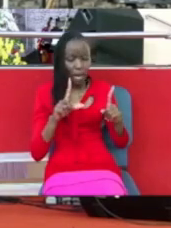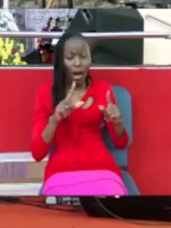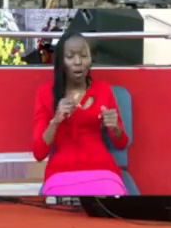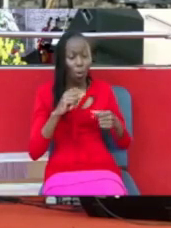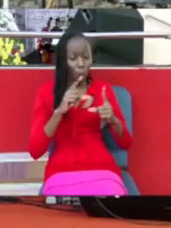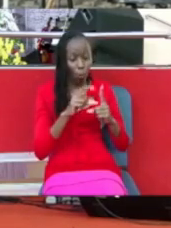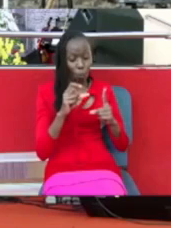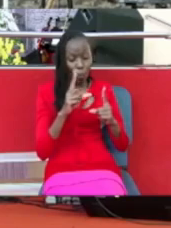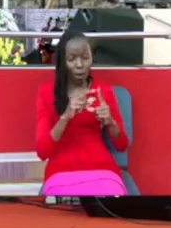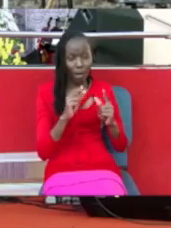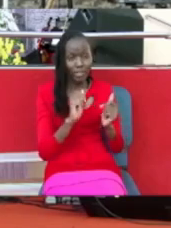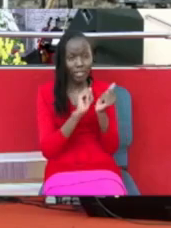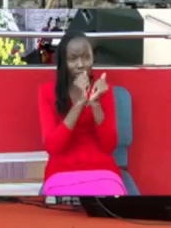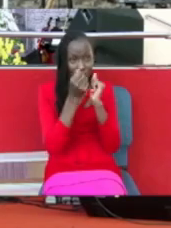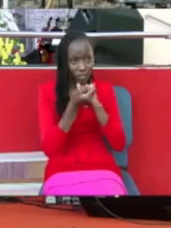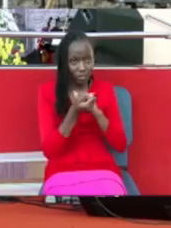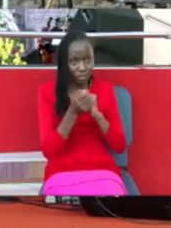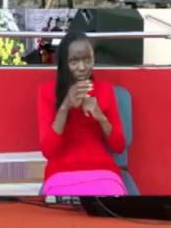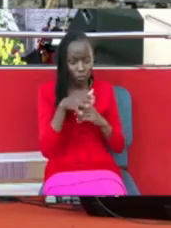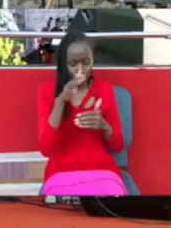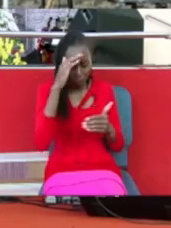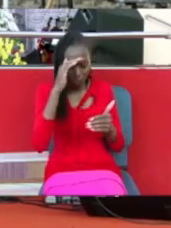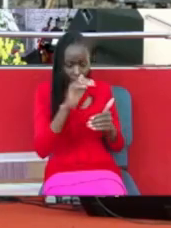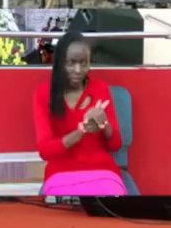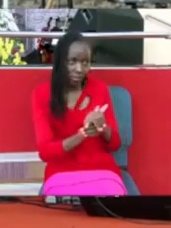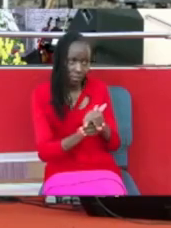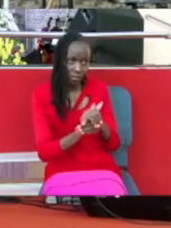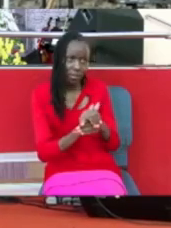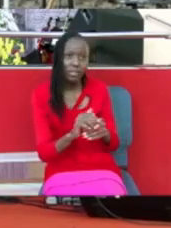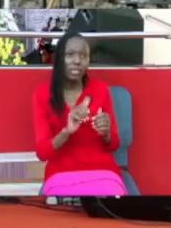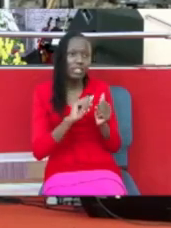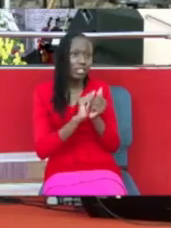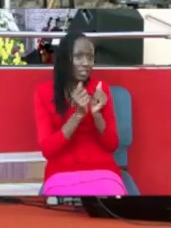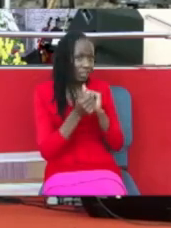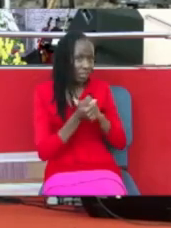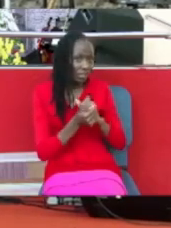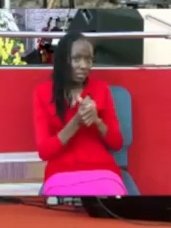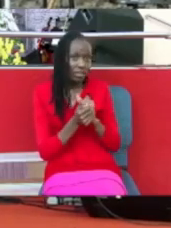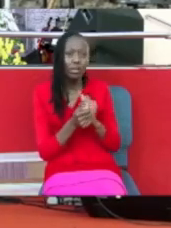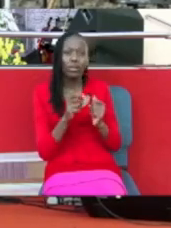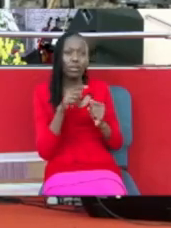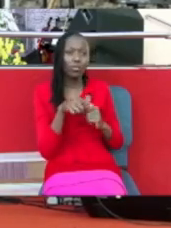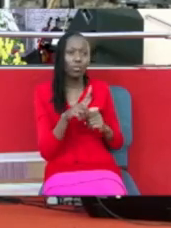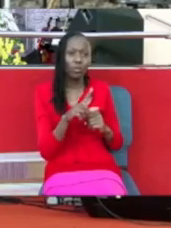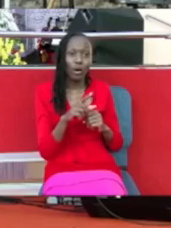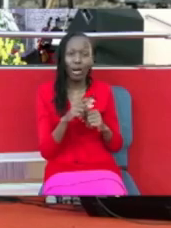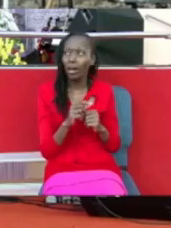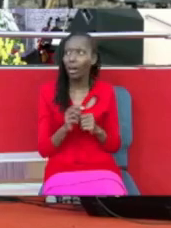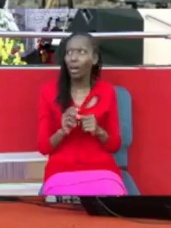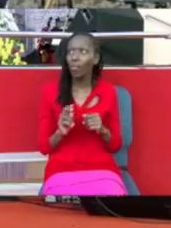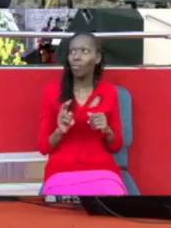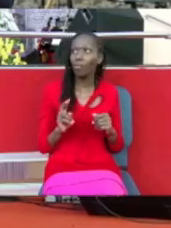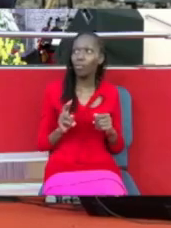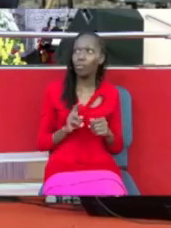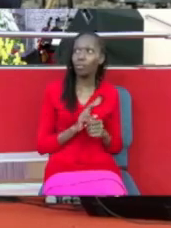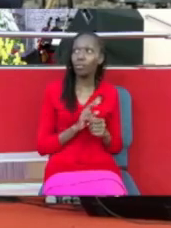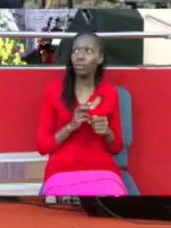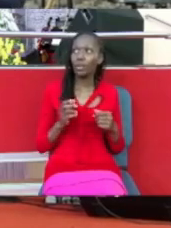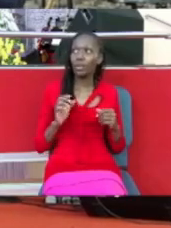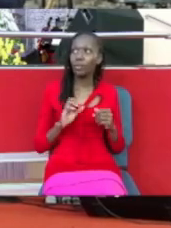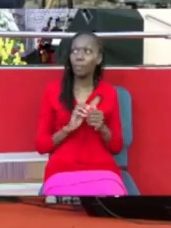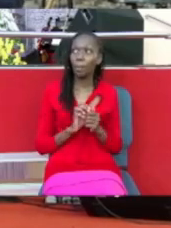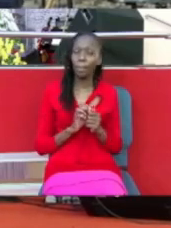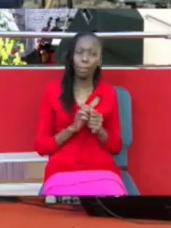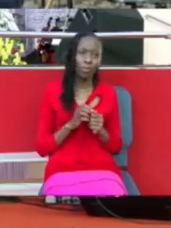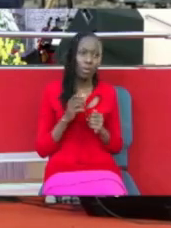Haliumbe hali ya imani yako. To shape your values. Haliumbe hali ya hali zako unazoziona katika maisha.